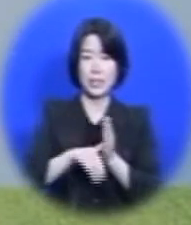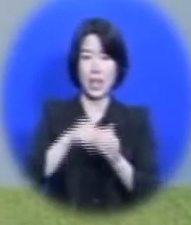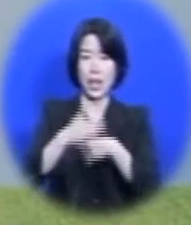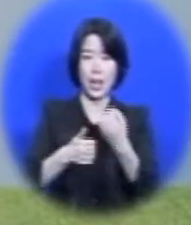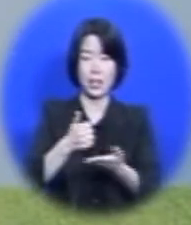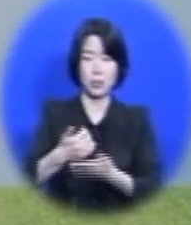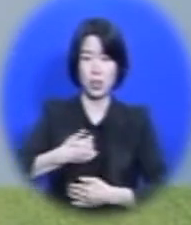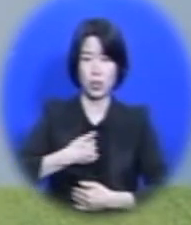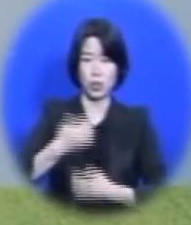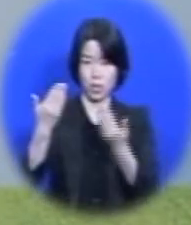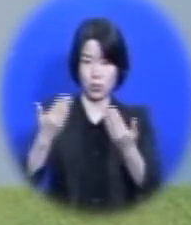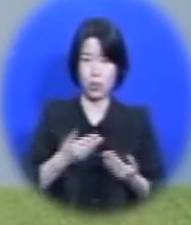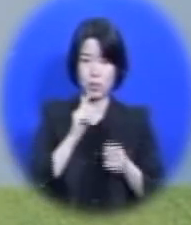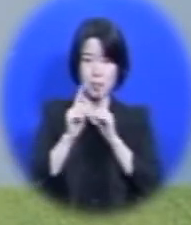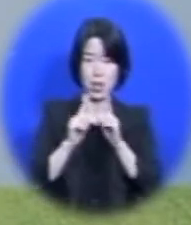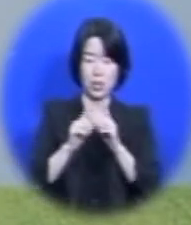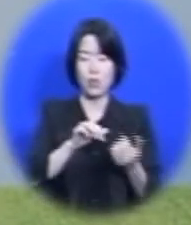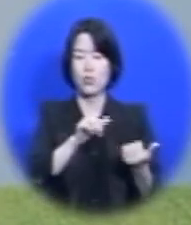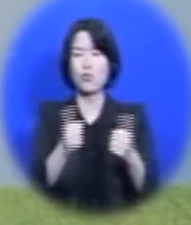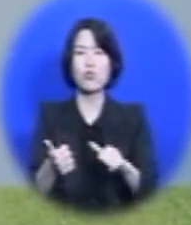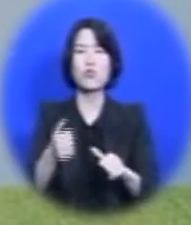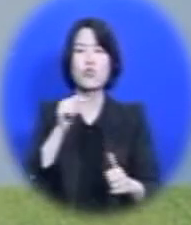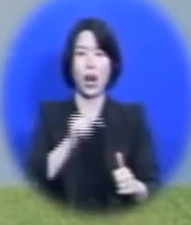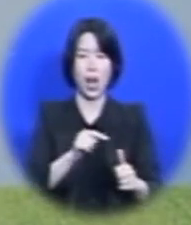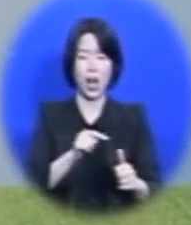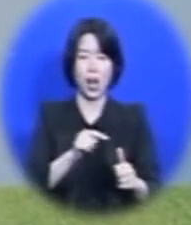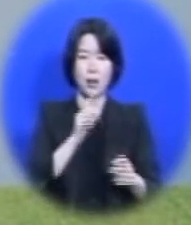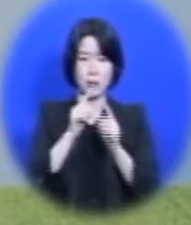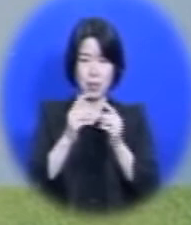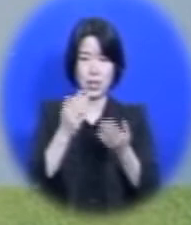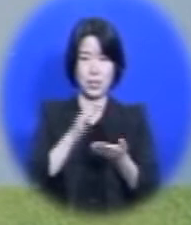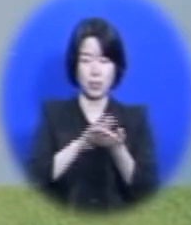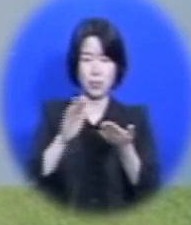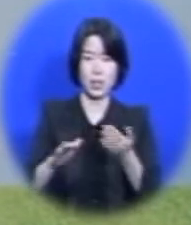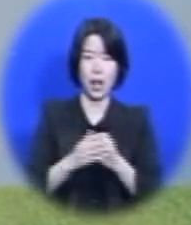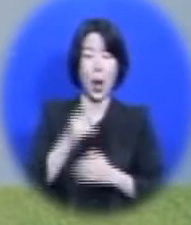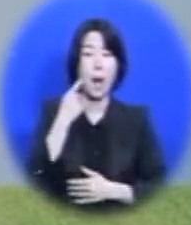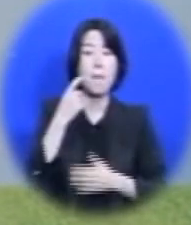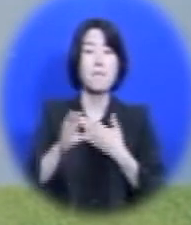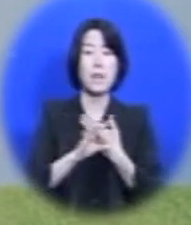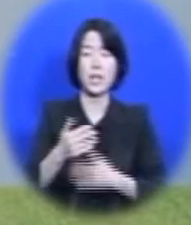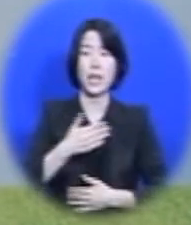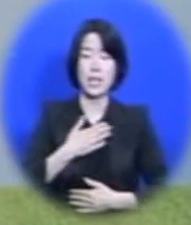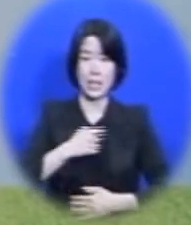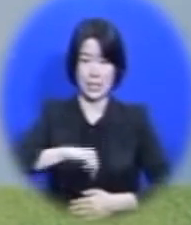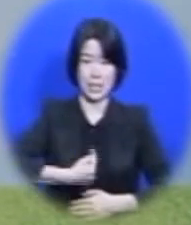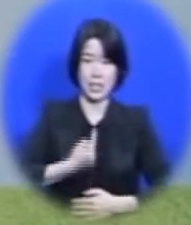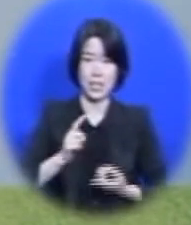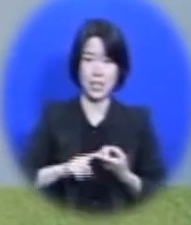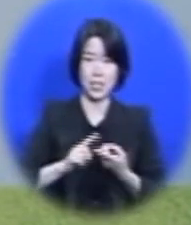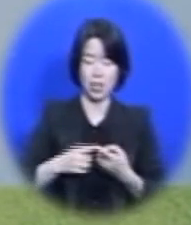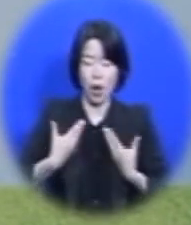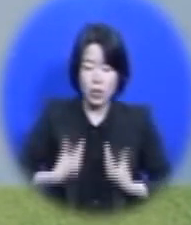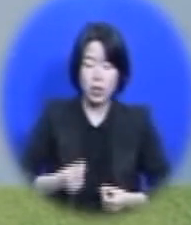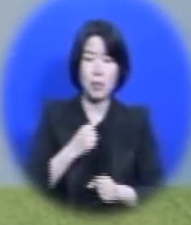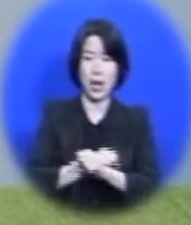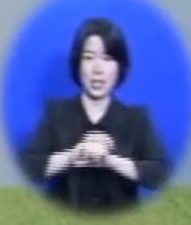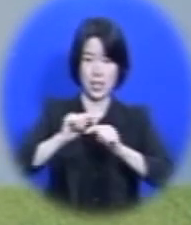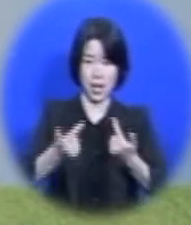저에게 주신 말씀이 죽으라는 것이었습니다. 만약에 제가 저 자신에 대해서 절망하지